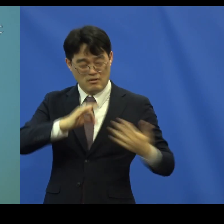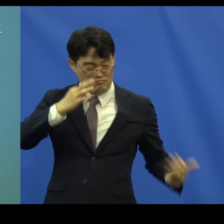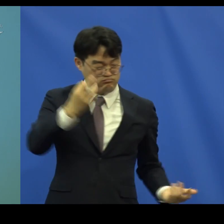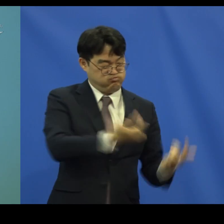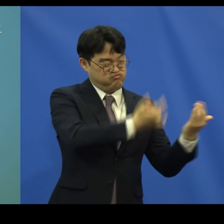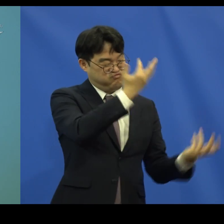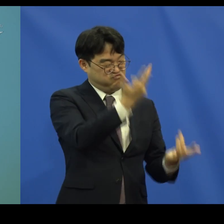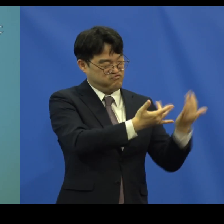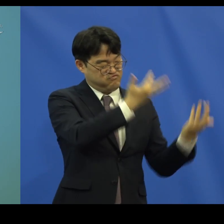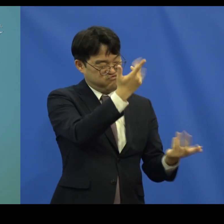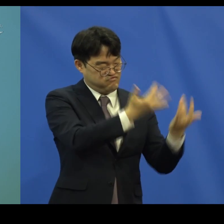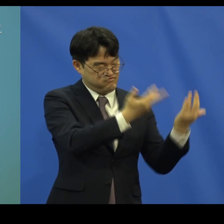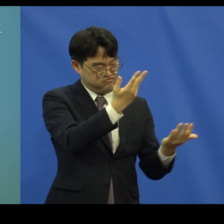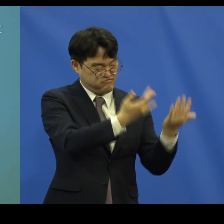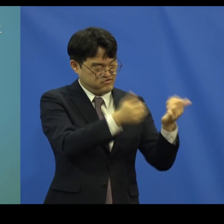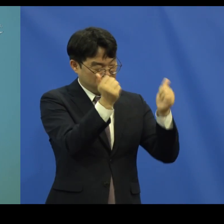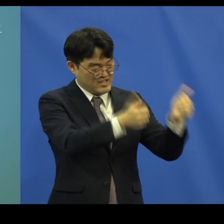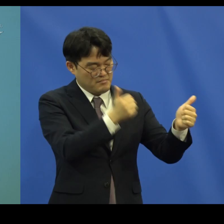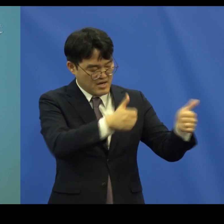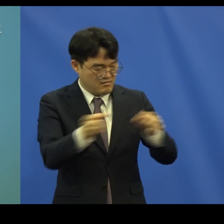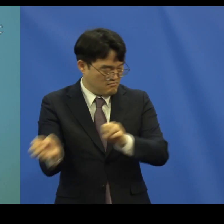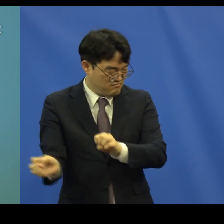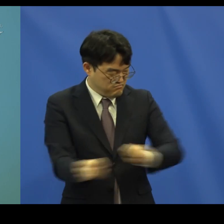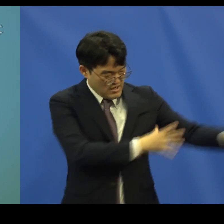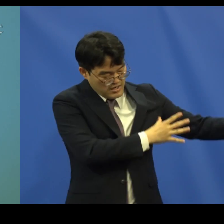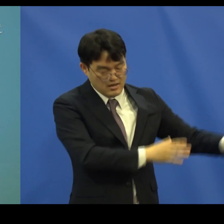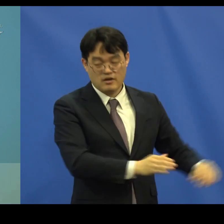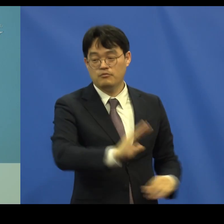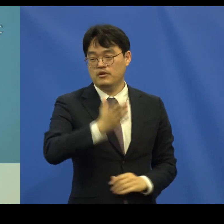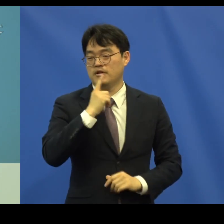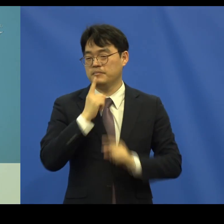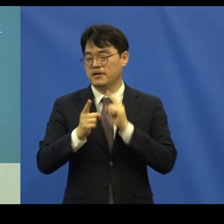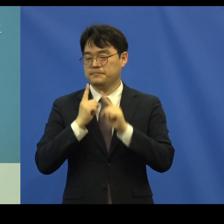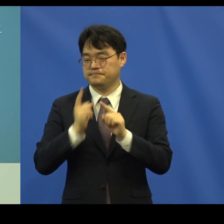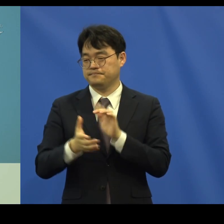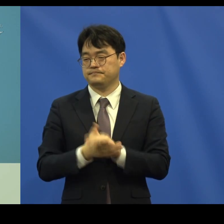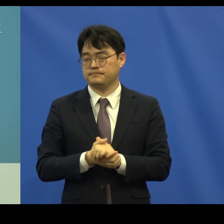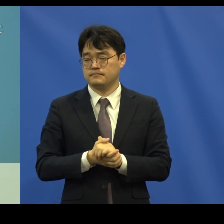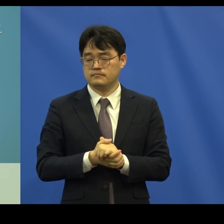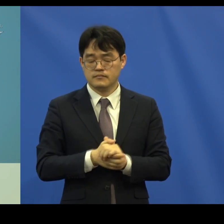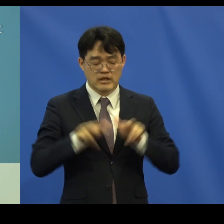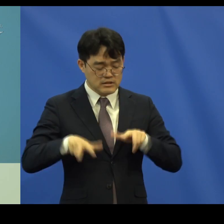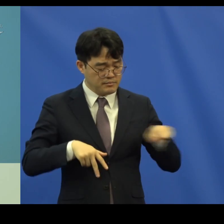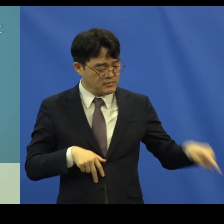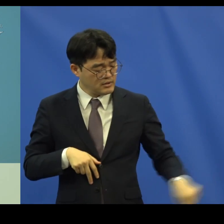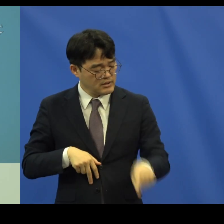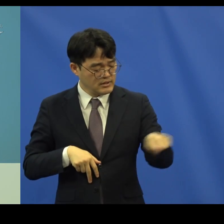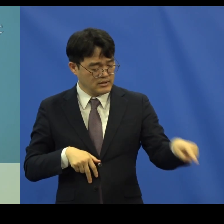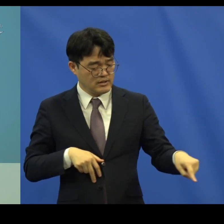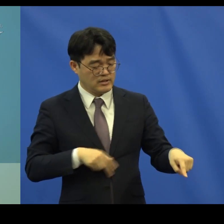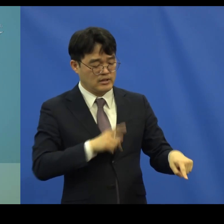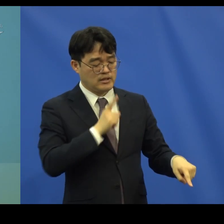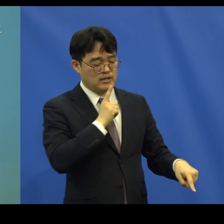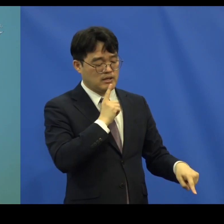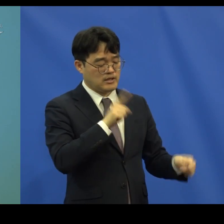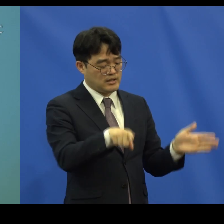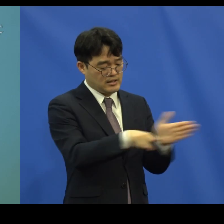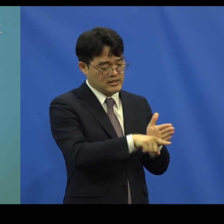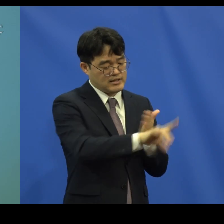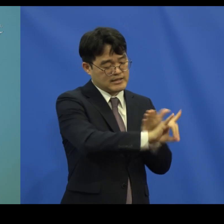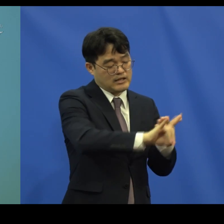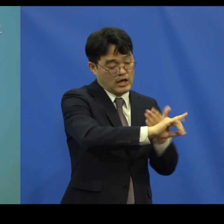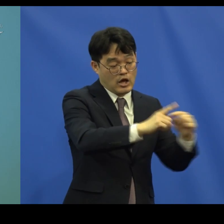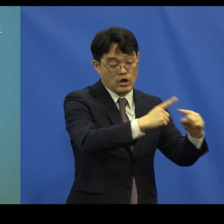그러니까 생명책이라고 하는 은유가 나오는 겁니다. 사대교회 안에 남은 자들에 대한 약속입니다. 주님의 교회를